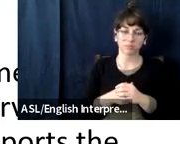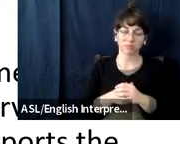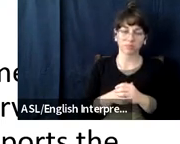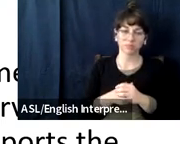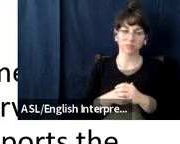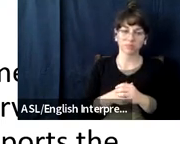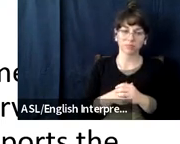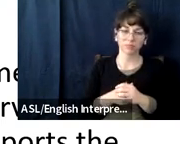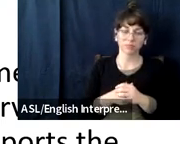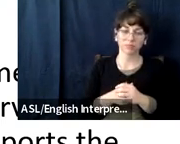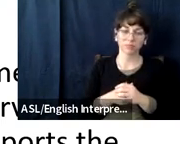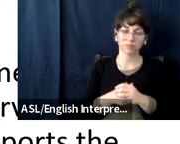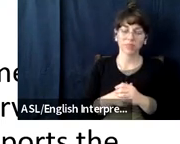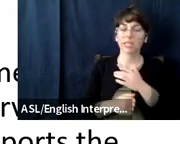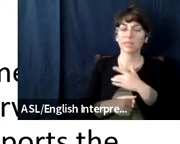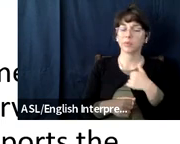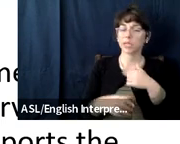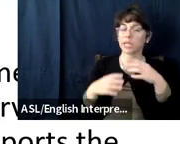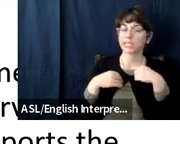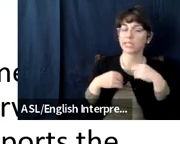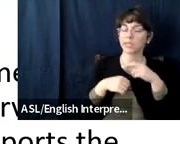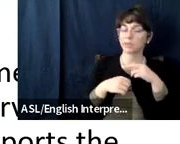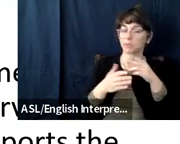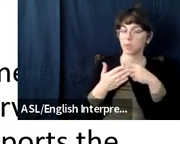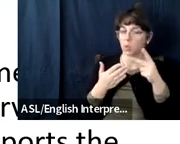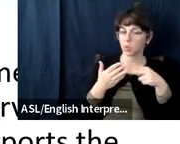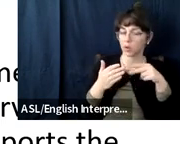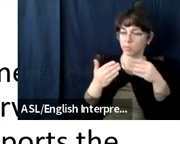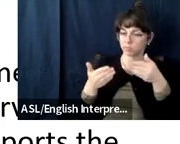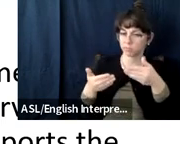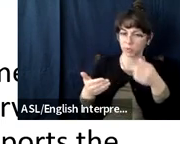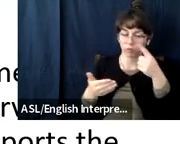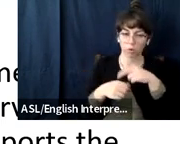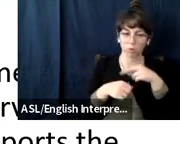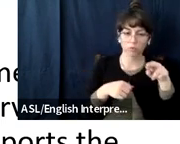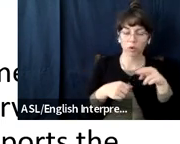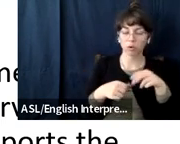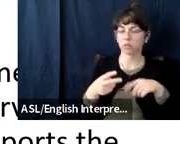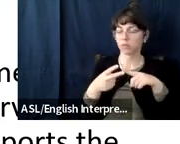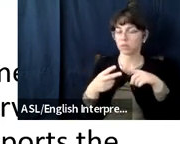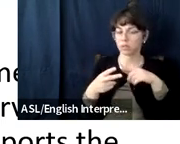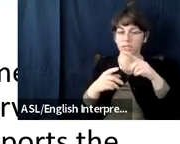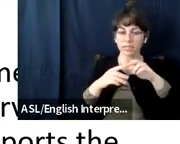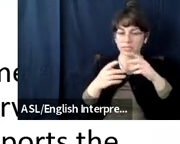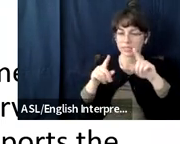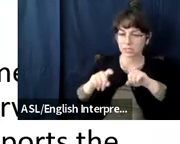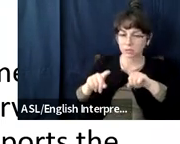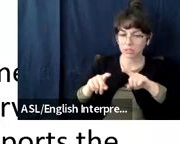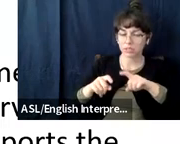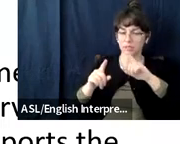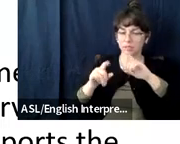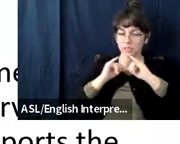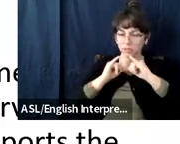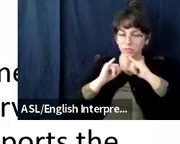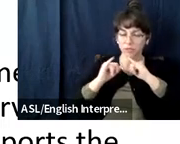program is by referral and then we do information meeting and then a screening interview and we go from there to see if the individual